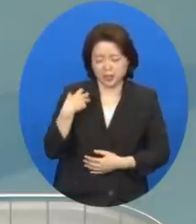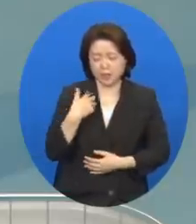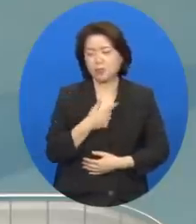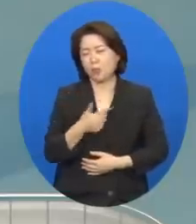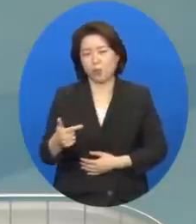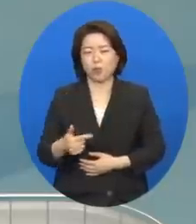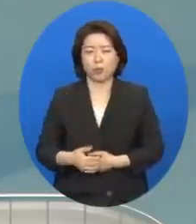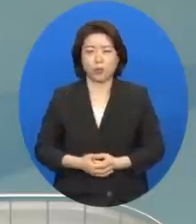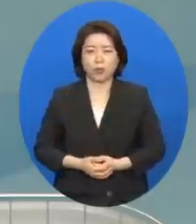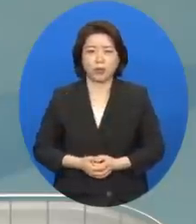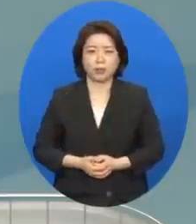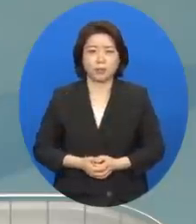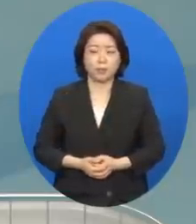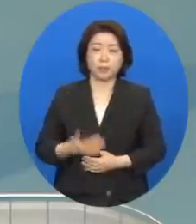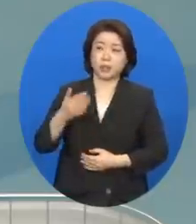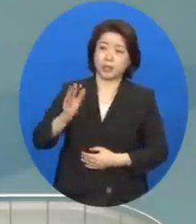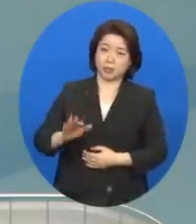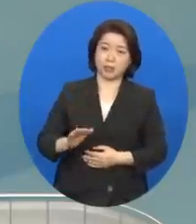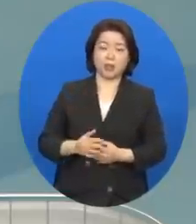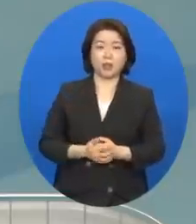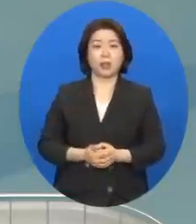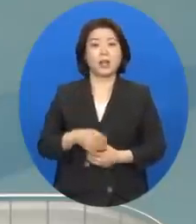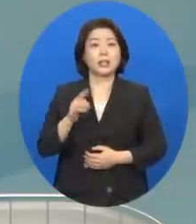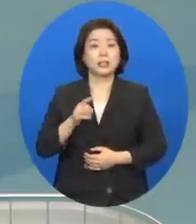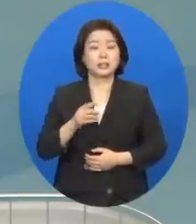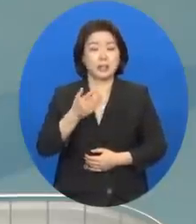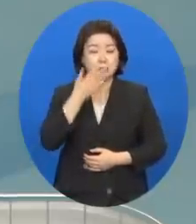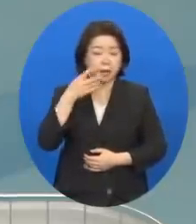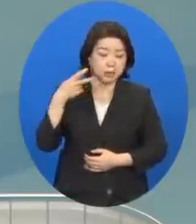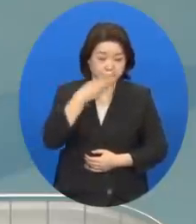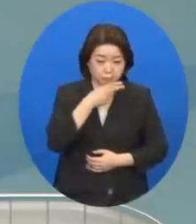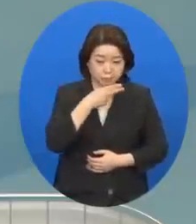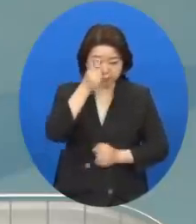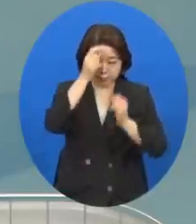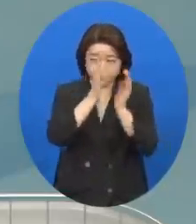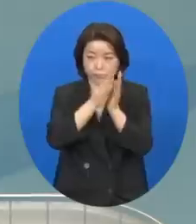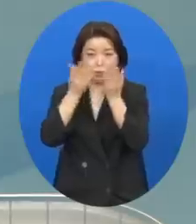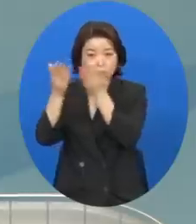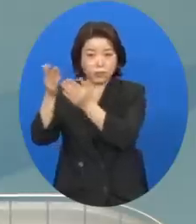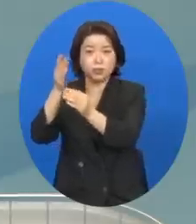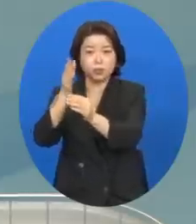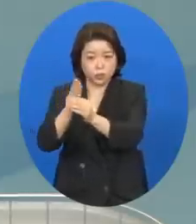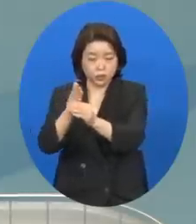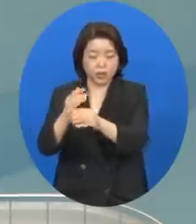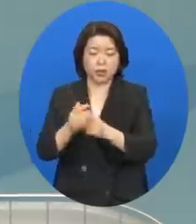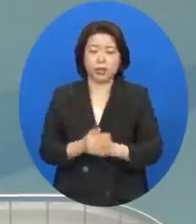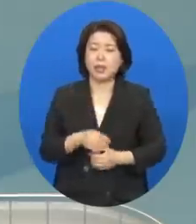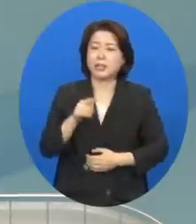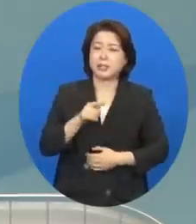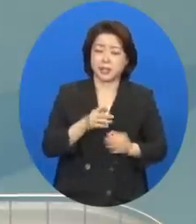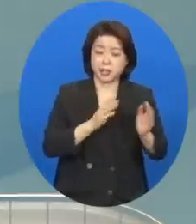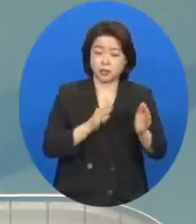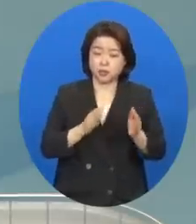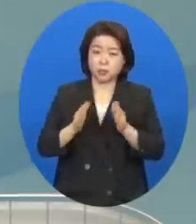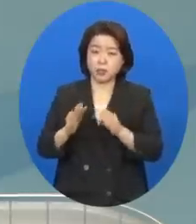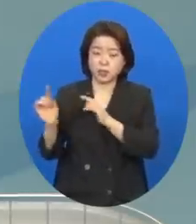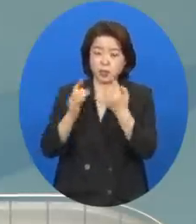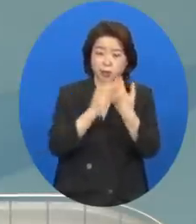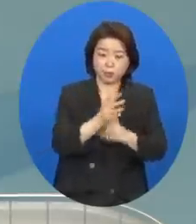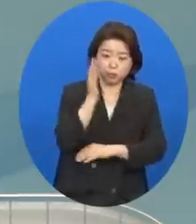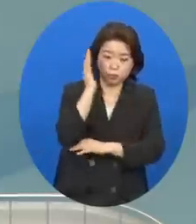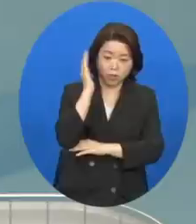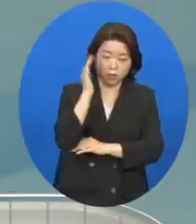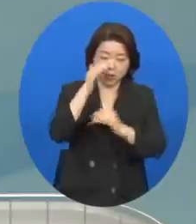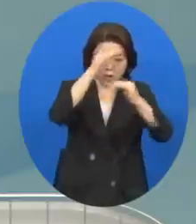크지요. 그런데 그 금식하며 기도하는 중에 그동안에 제가 준비했던 부흥의 말씀이